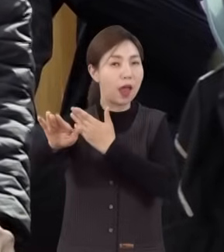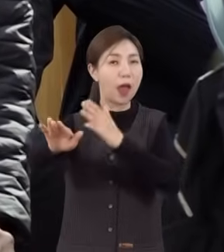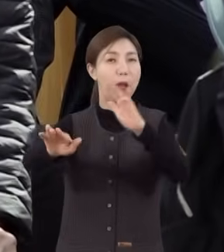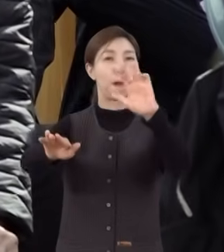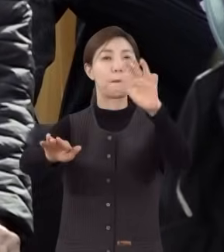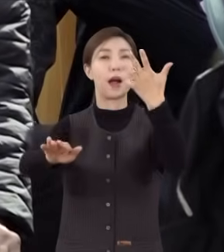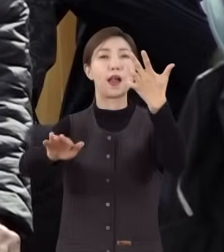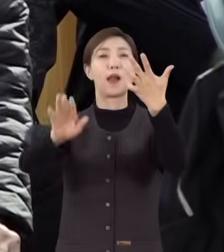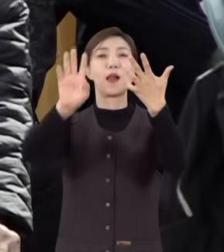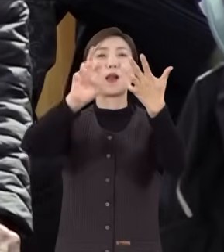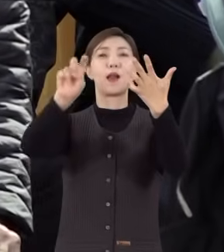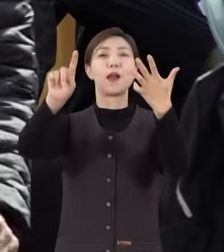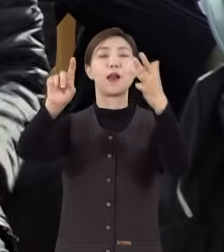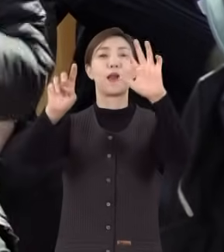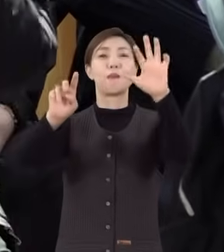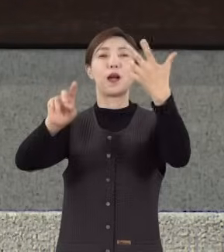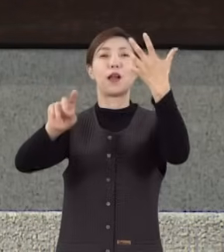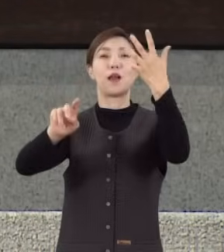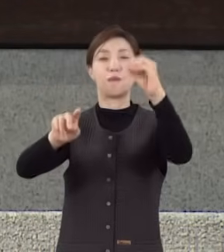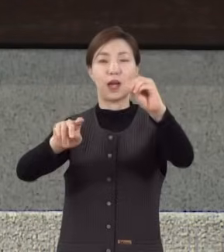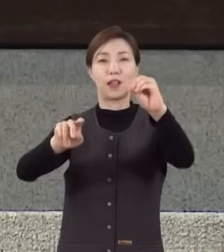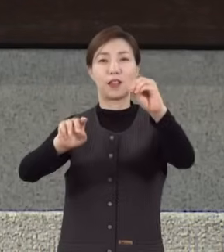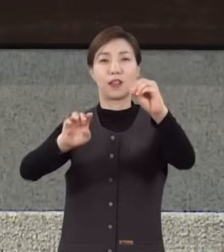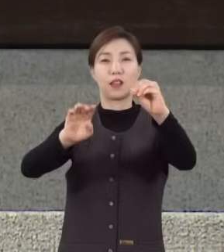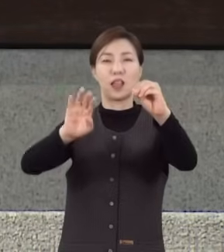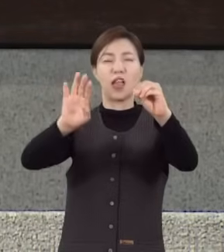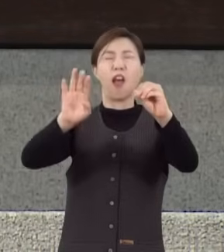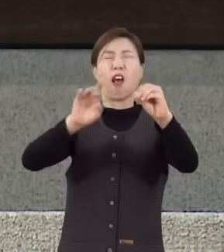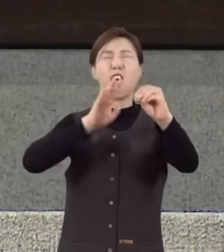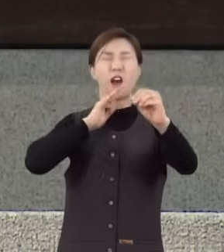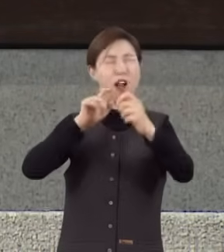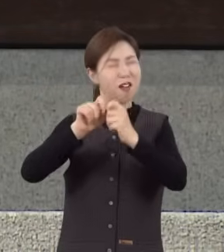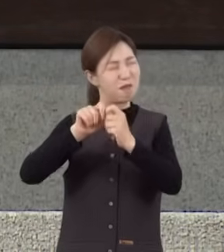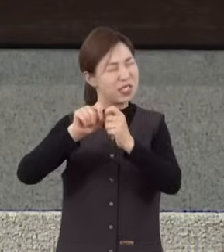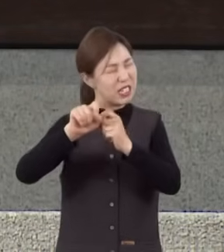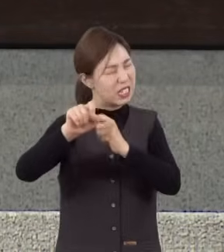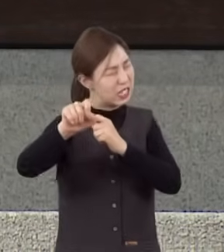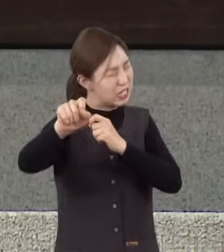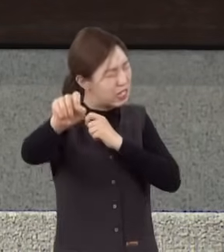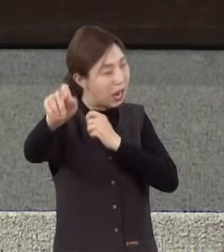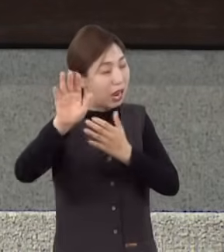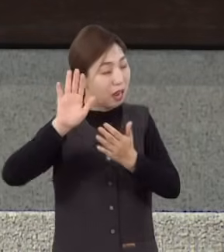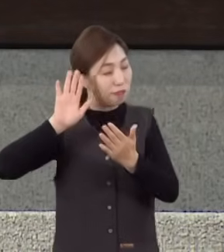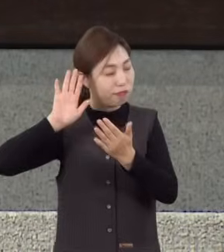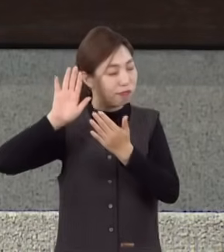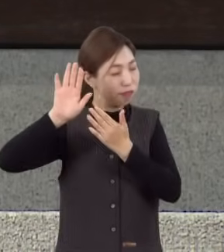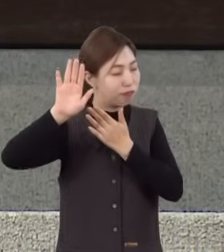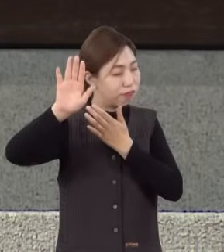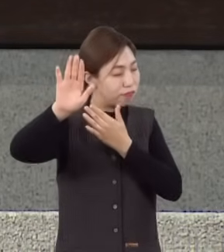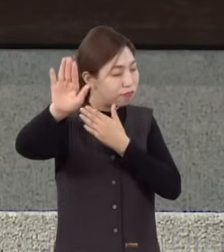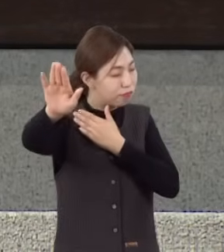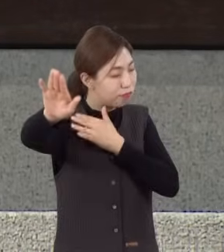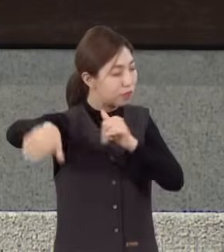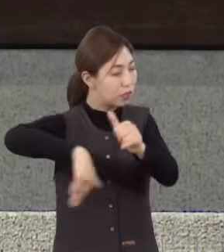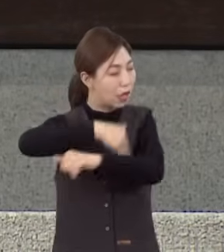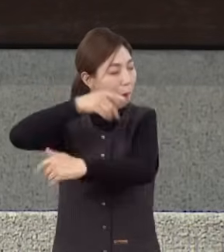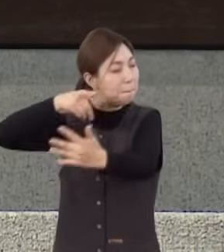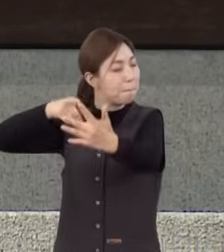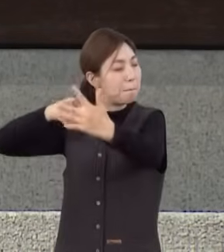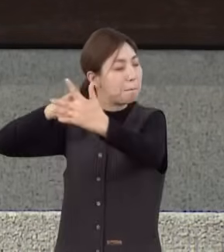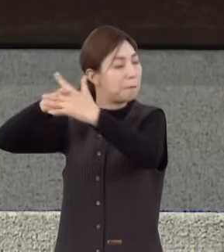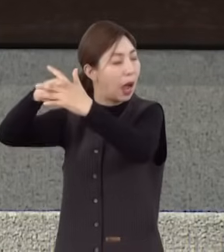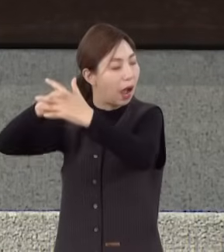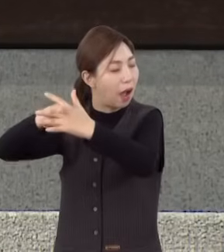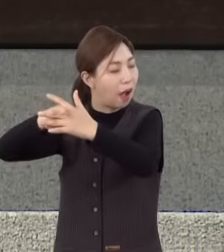대겁? 8만 대겁. 헤아릴 수 없는 기나긴 시간을 꿰뚫어봤대요.